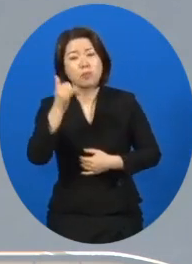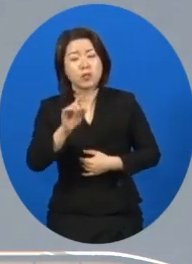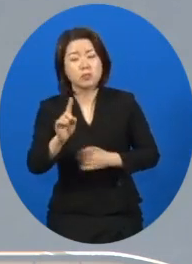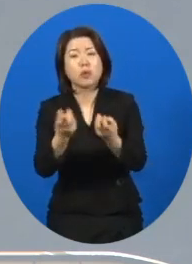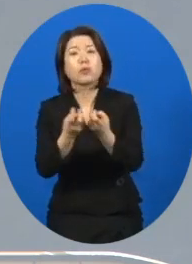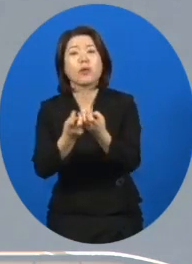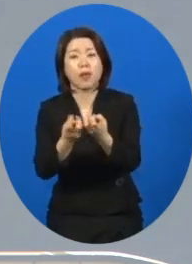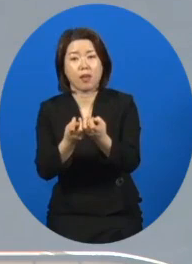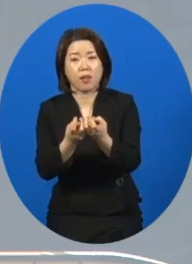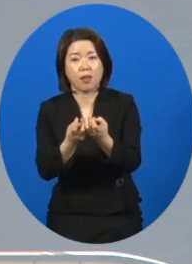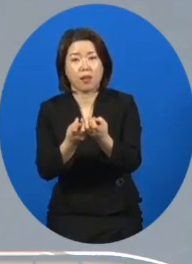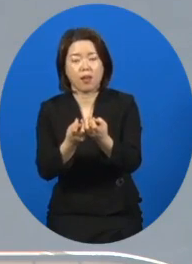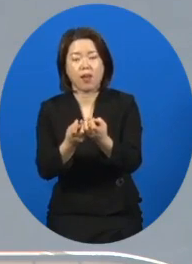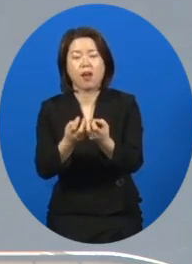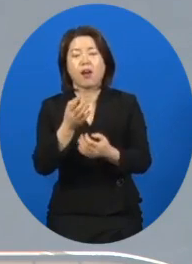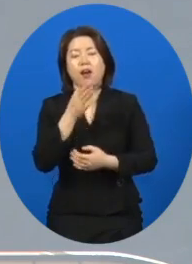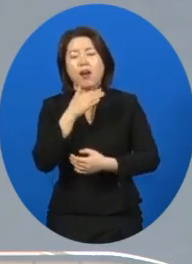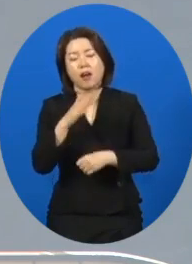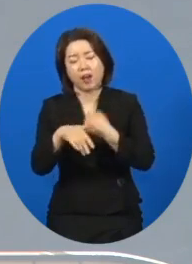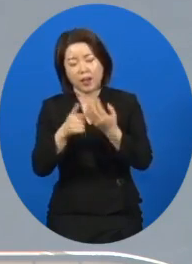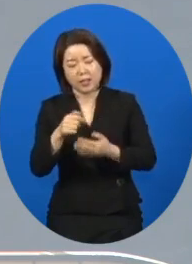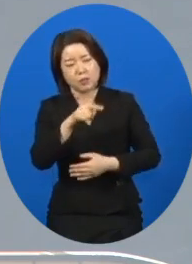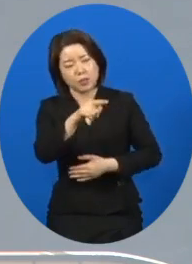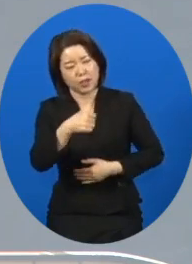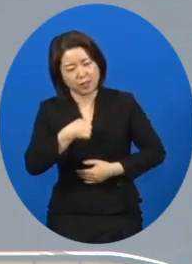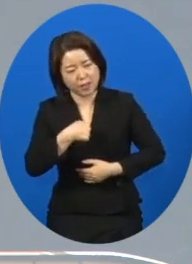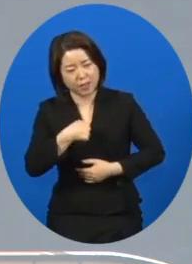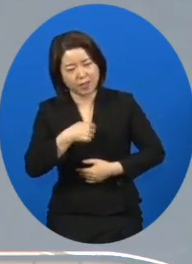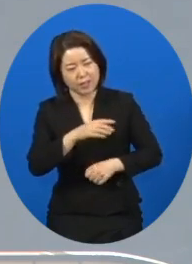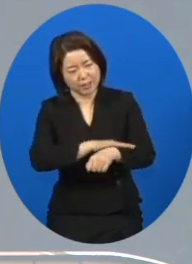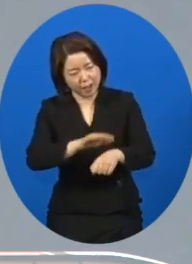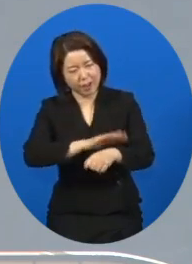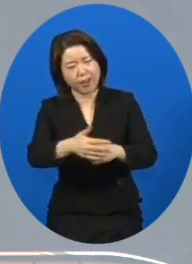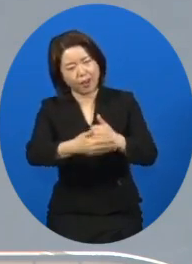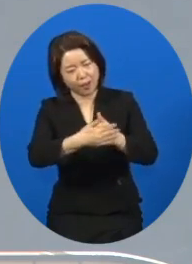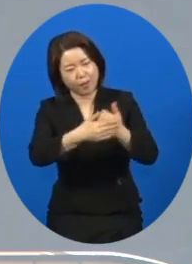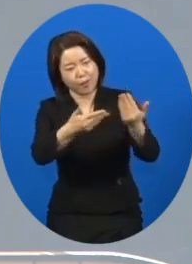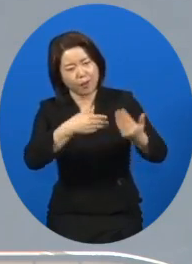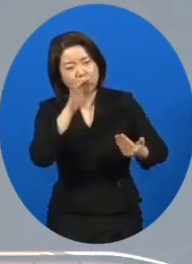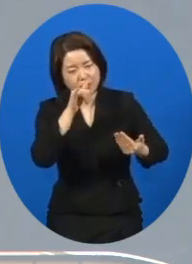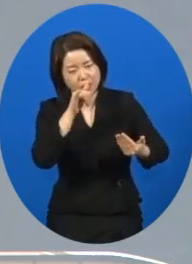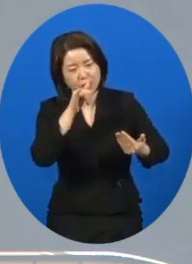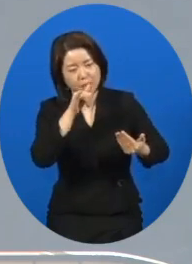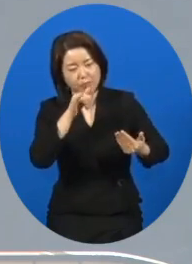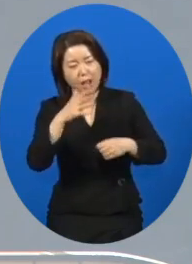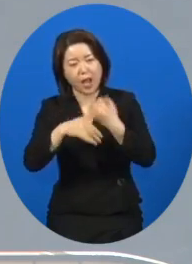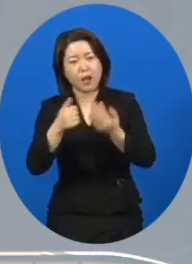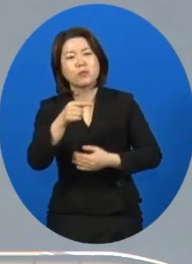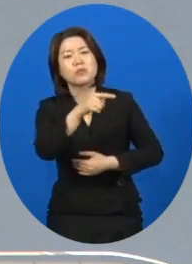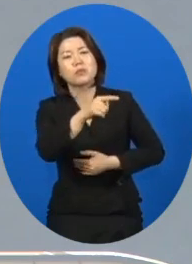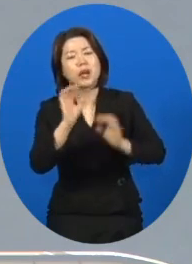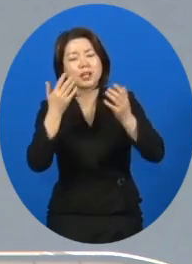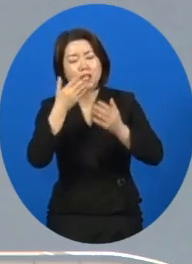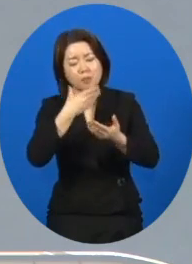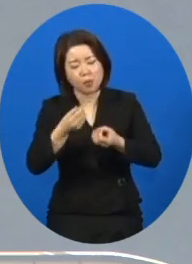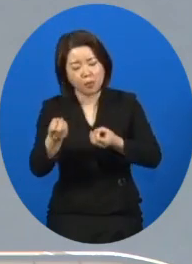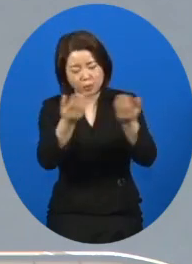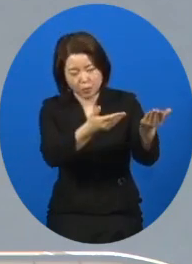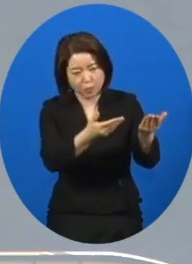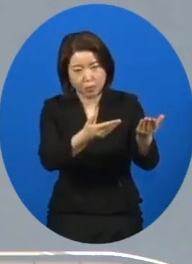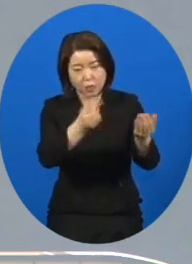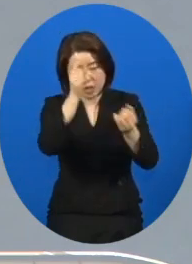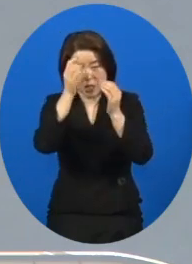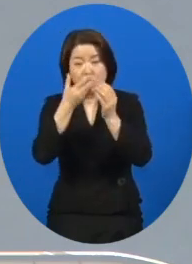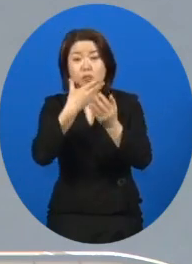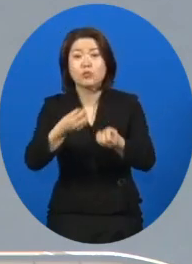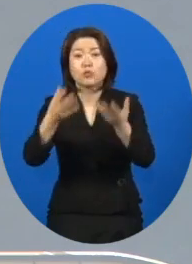어떻게 하겠어요? 하나님, 저 아이가 나에게 이렇게 잘합니다. 하나님, 저 아이에게 복을 주세요. 이제는